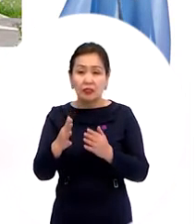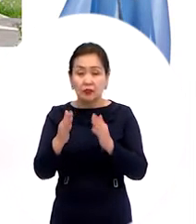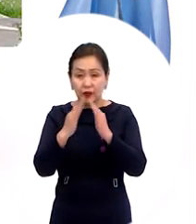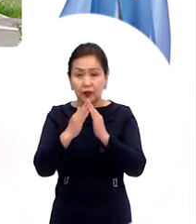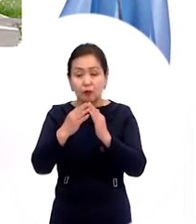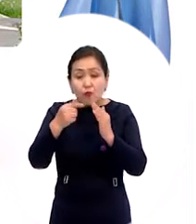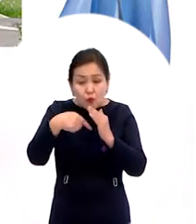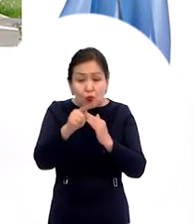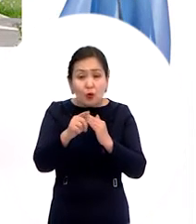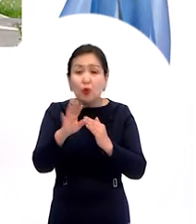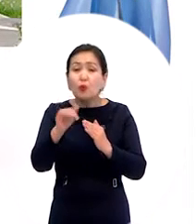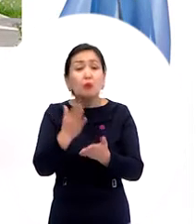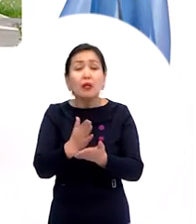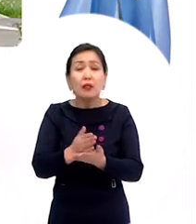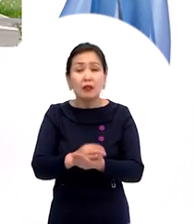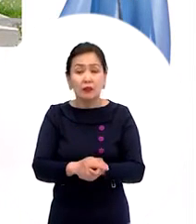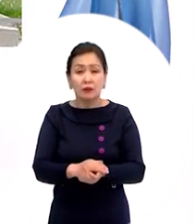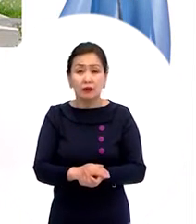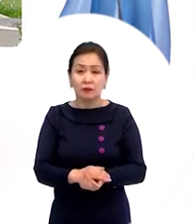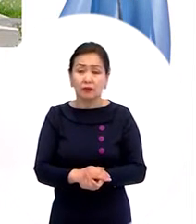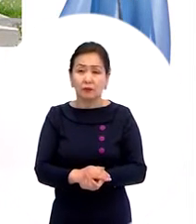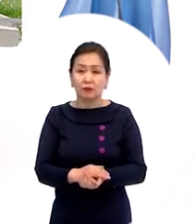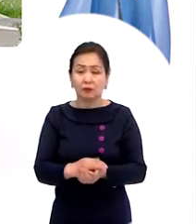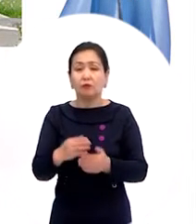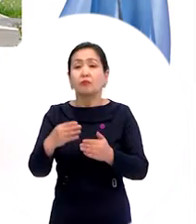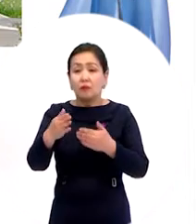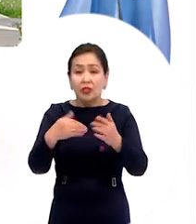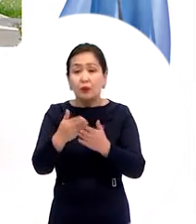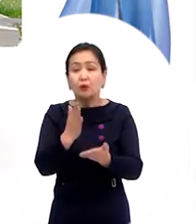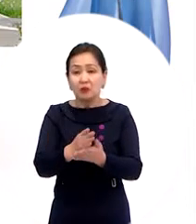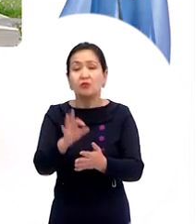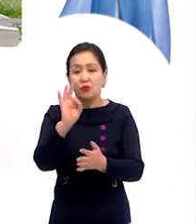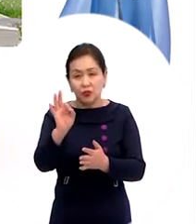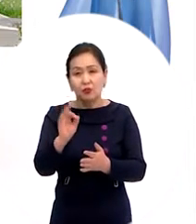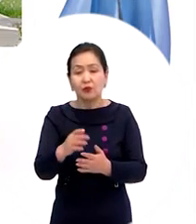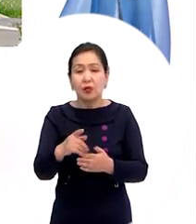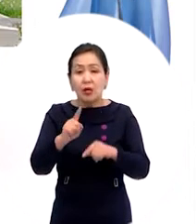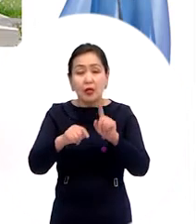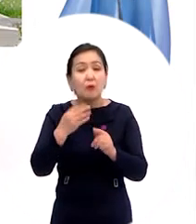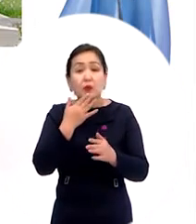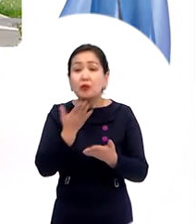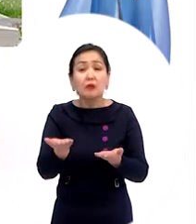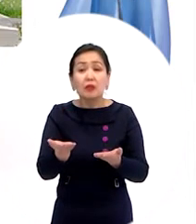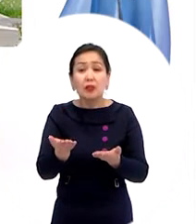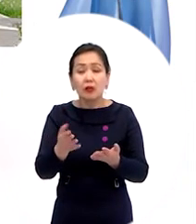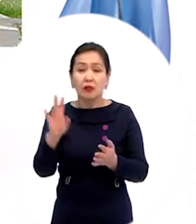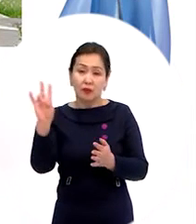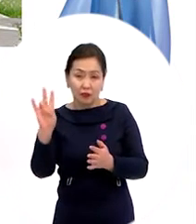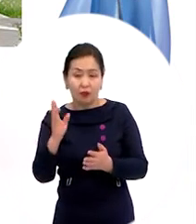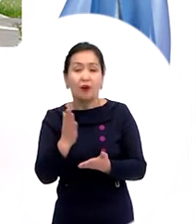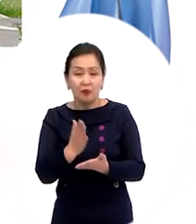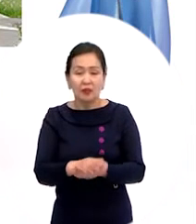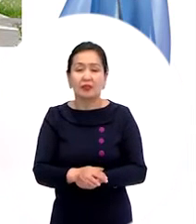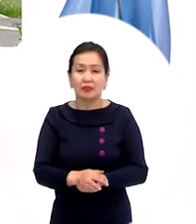Хамгийн ойрхон юу байсан бэлээ хүүхдүүдээ? Зүгтээ дэлгүүр байсан. Ямар хүүхдээ дэлгүүр үлээ?